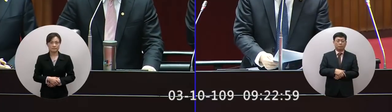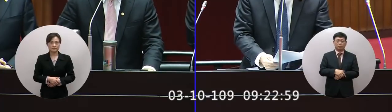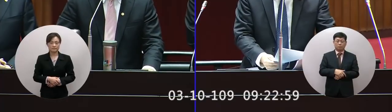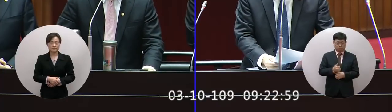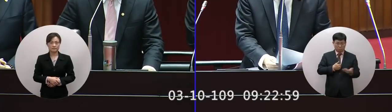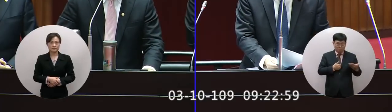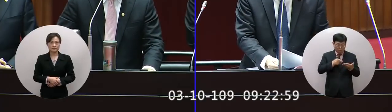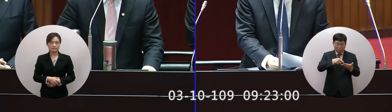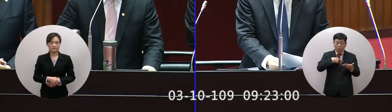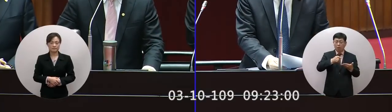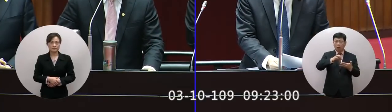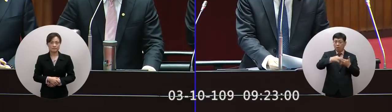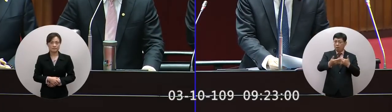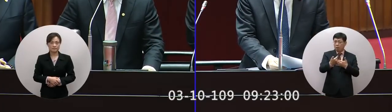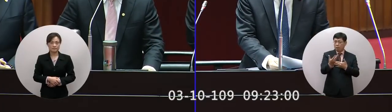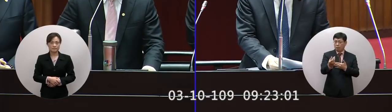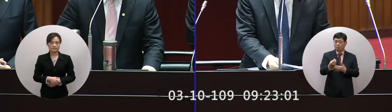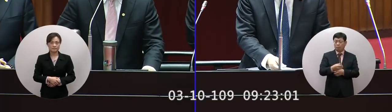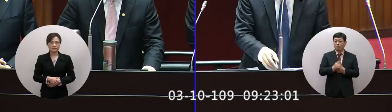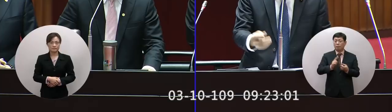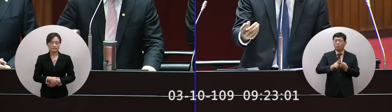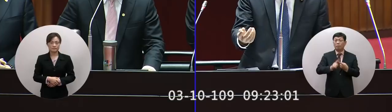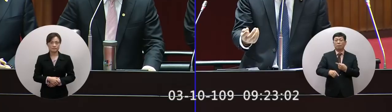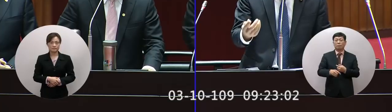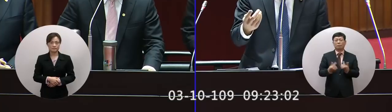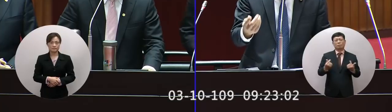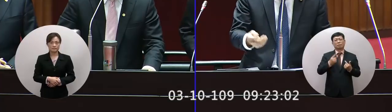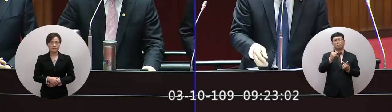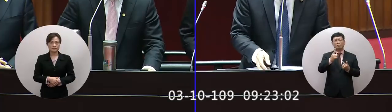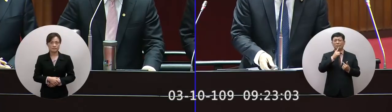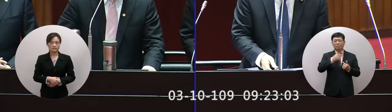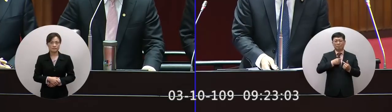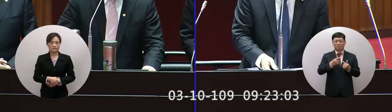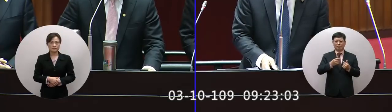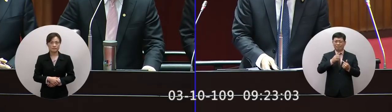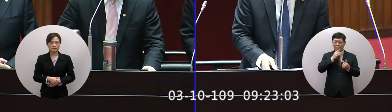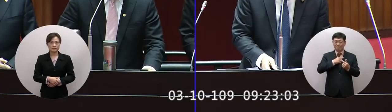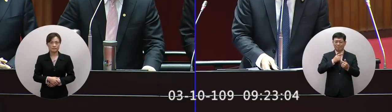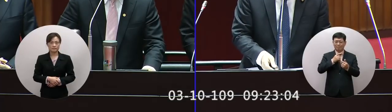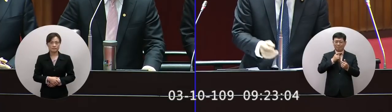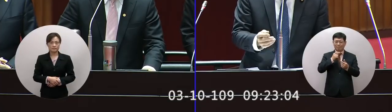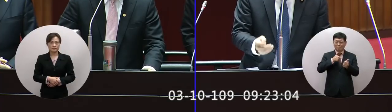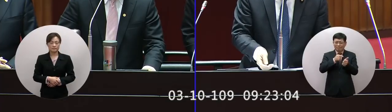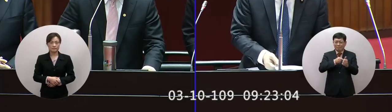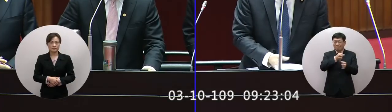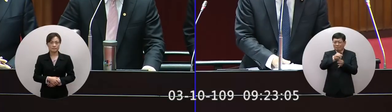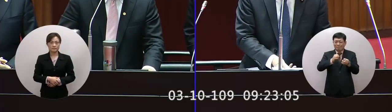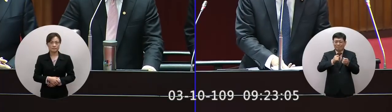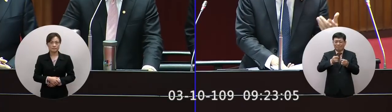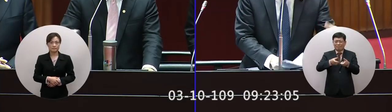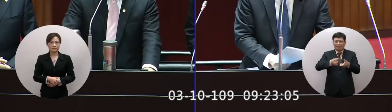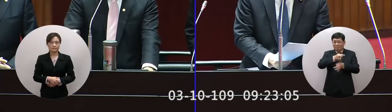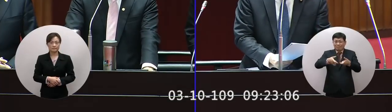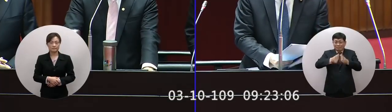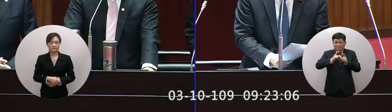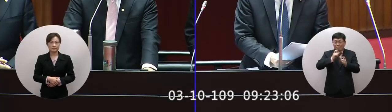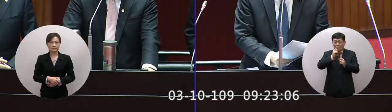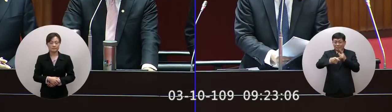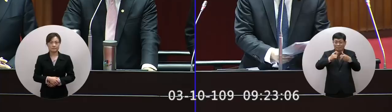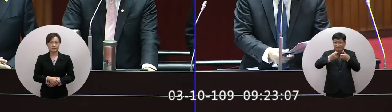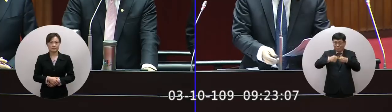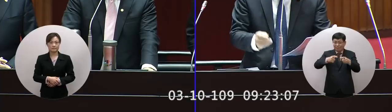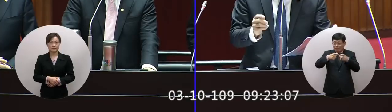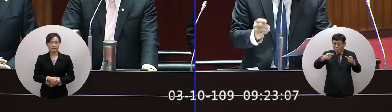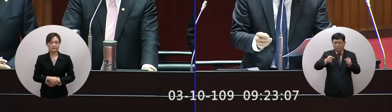也没有看到你的办法出来啊，对不对？光一个振兴抵用券，这是很多民众现在在关心